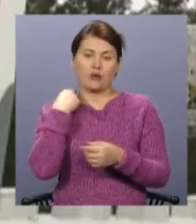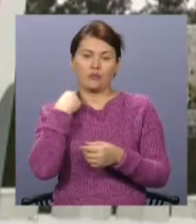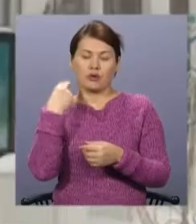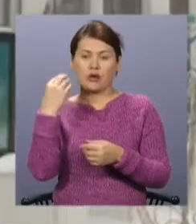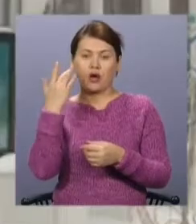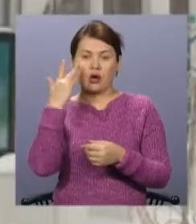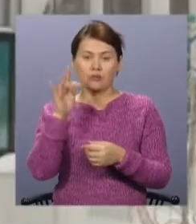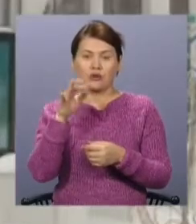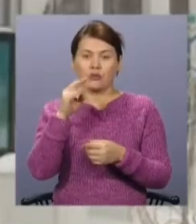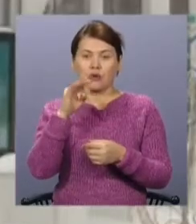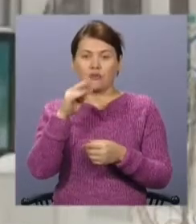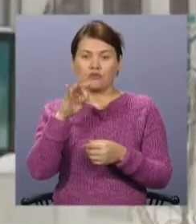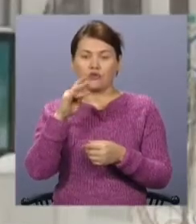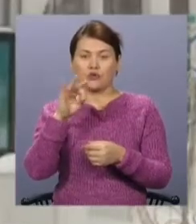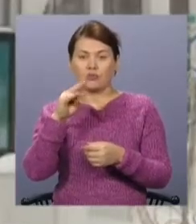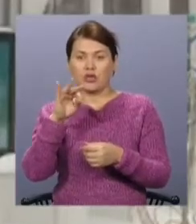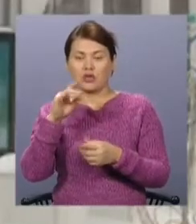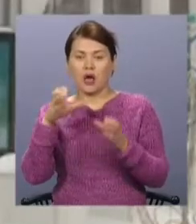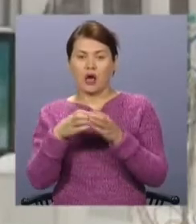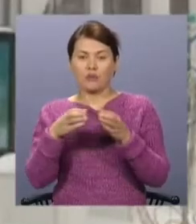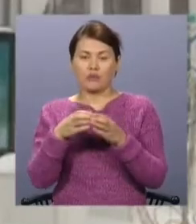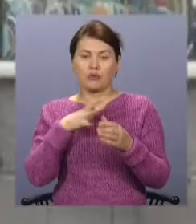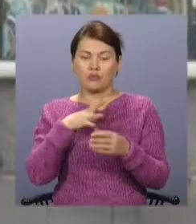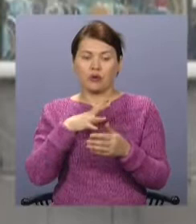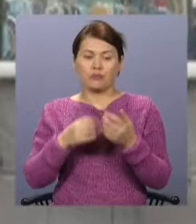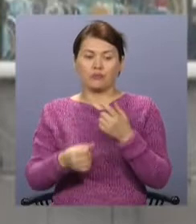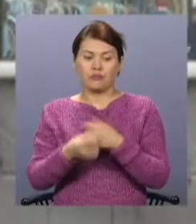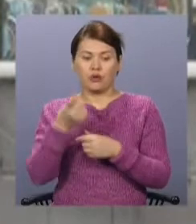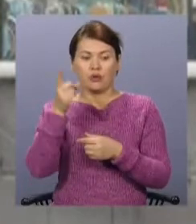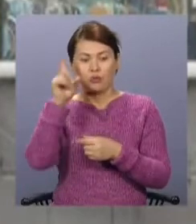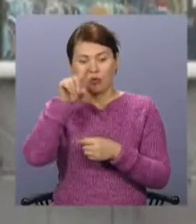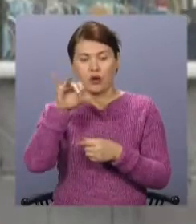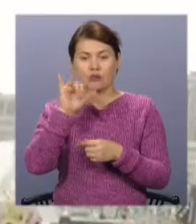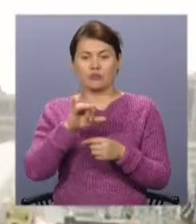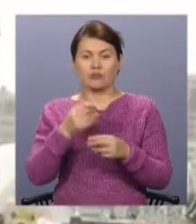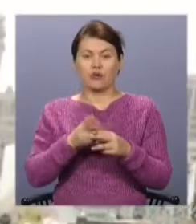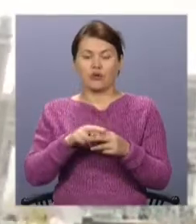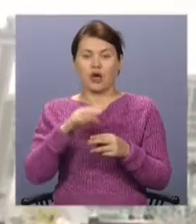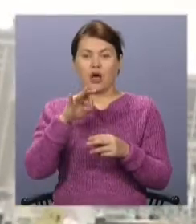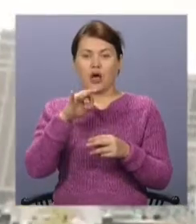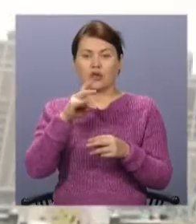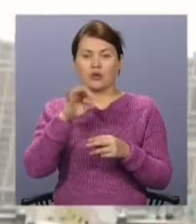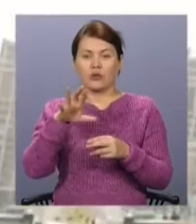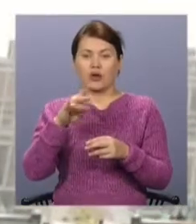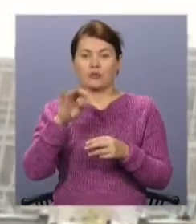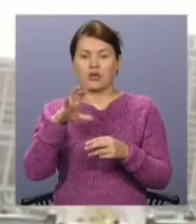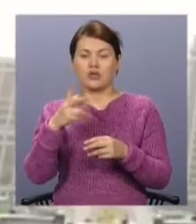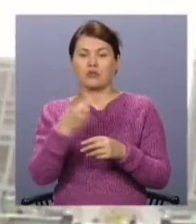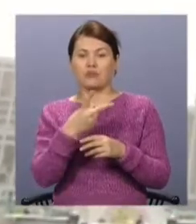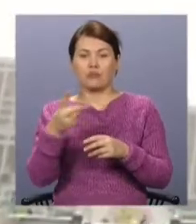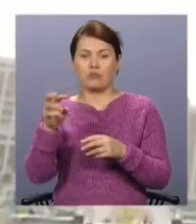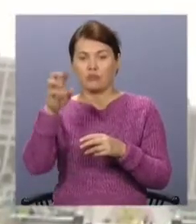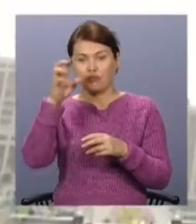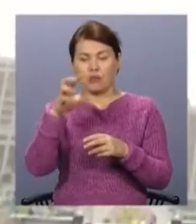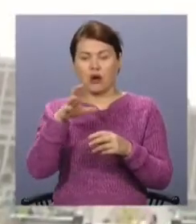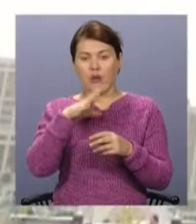Ақыштағы The Bank of New York Mellon компаниясы бұғаттады. Айта кеткен жөн, ағайынды Анатолий және Габриэль Статилерге қатысты